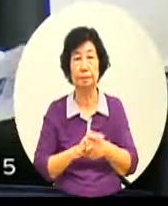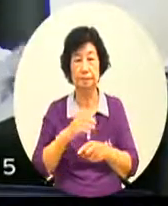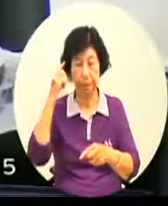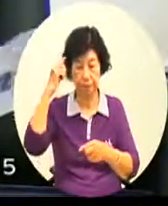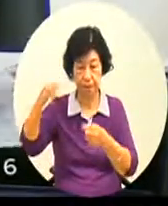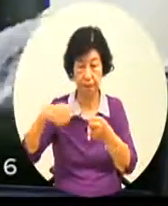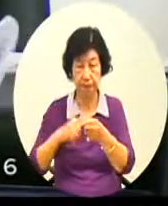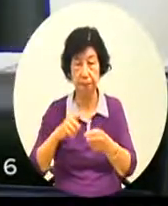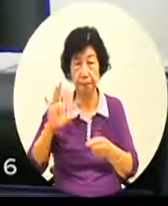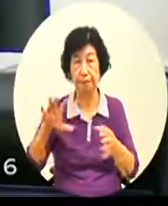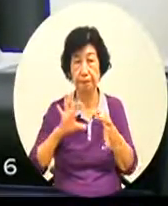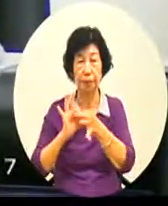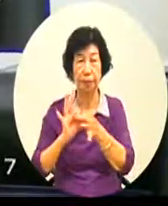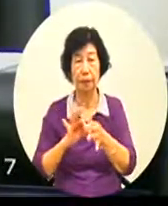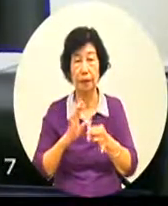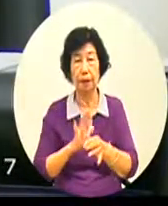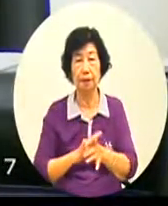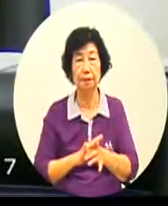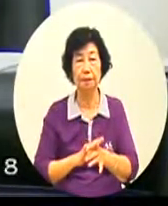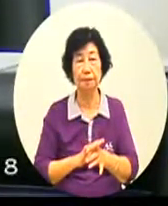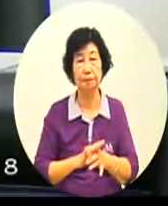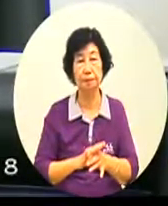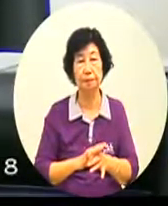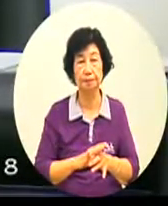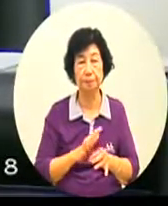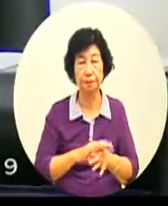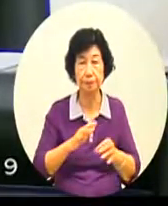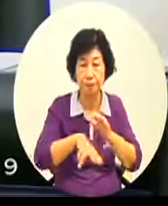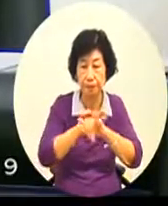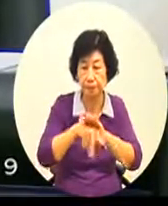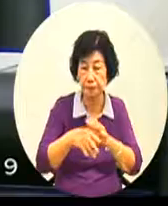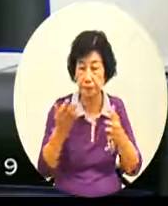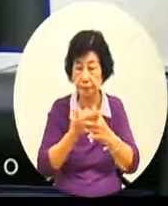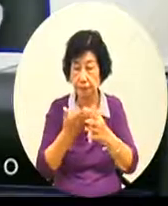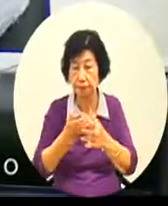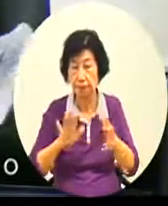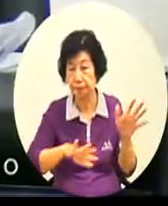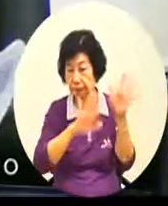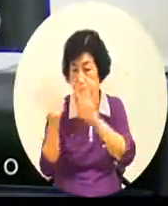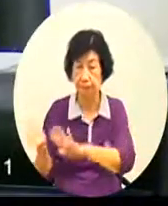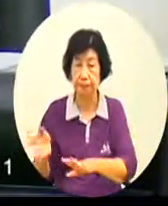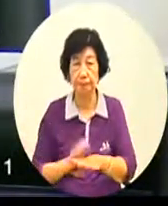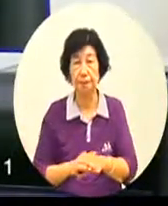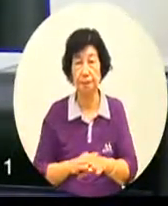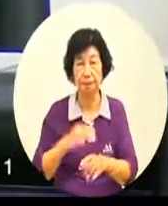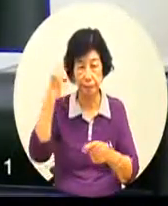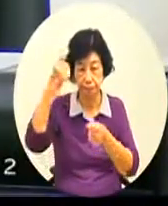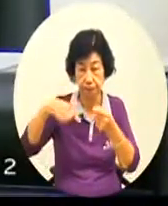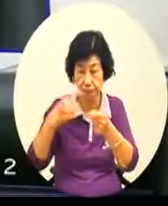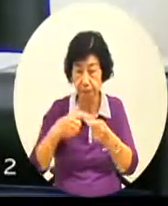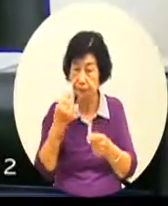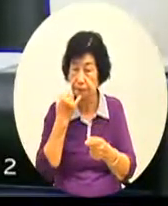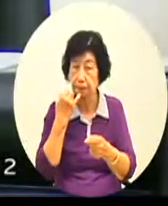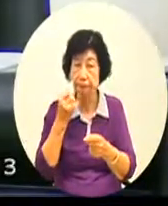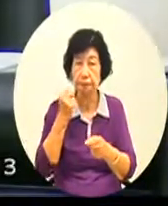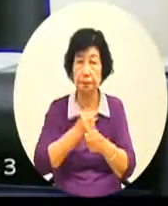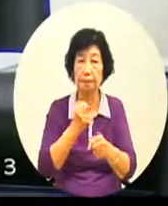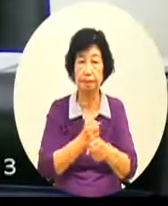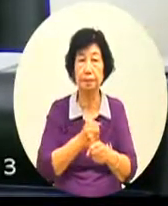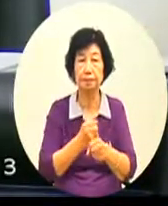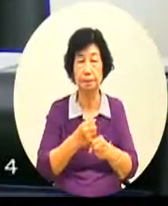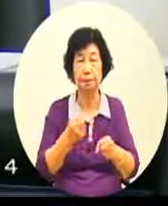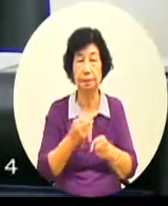这些闲置空间的现在的状况那到底明年可不可以建置完成那这个部分